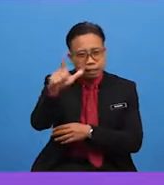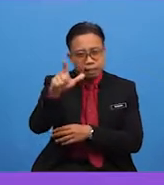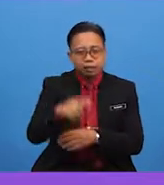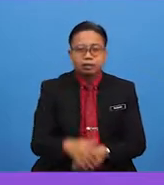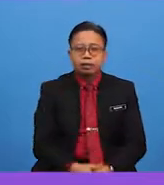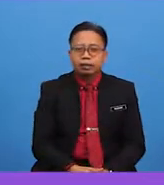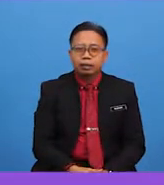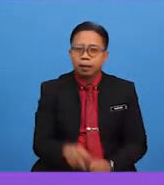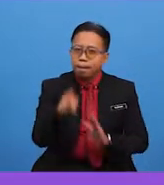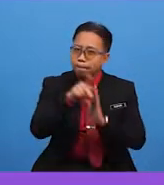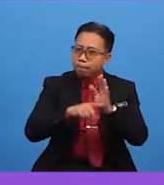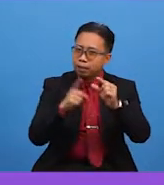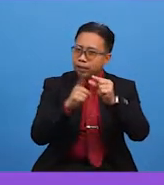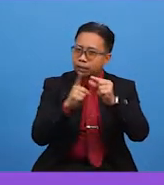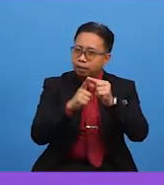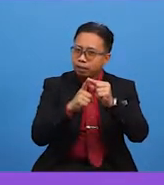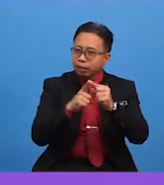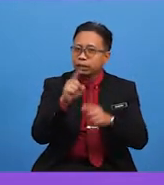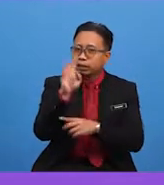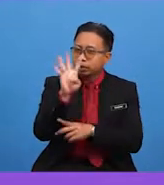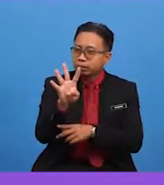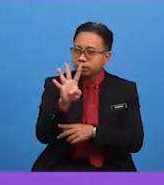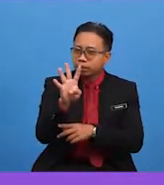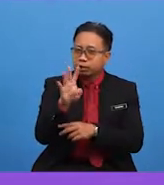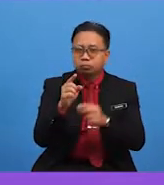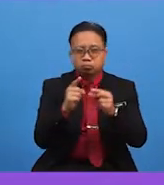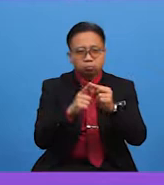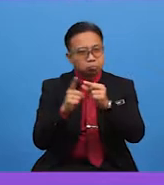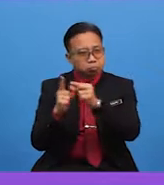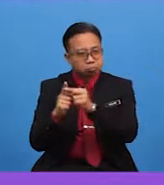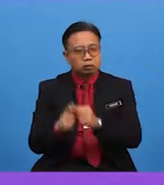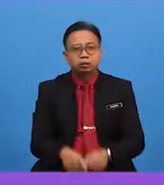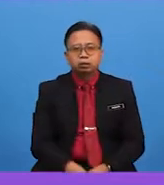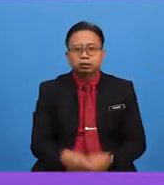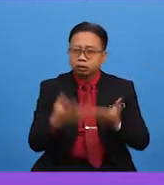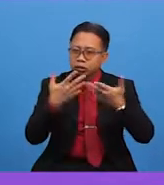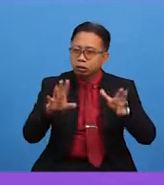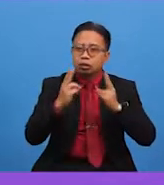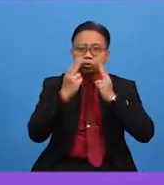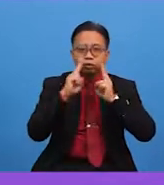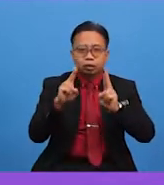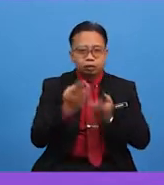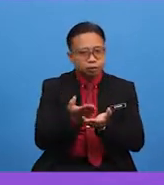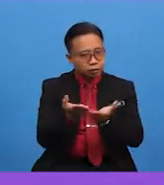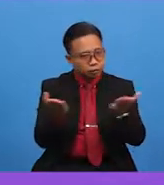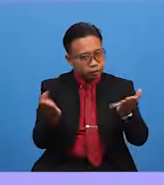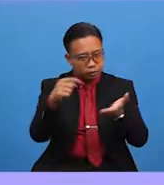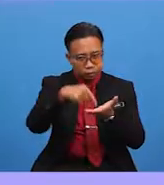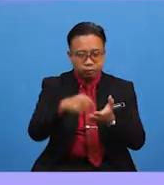lihat perkataan empat suku kata yang telah ustazah sediakan